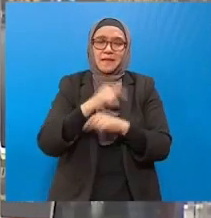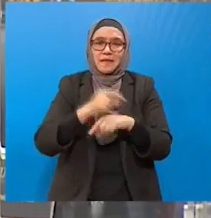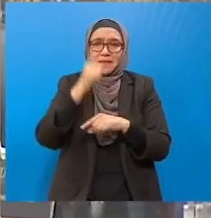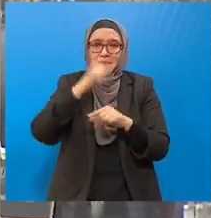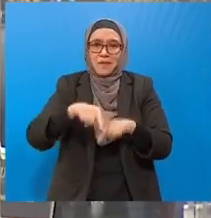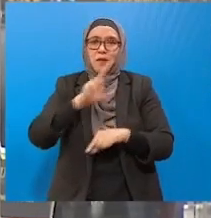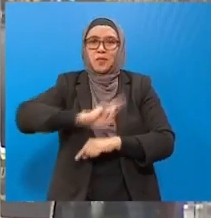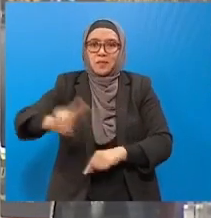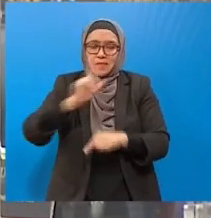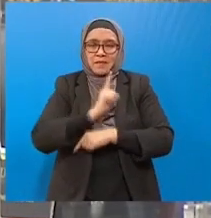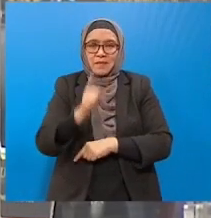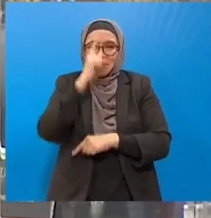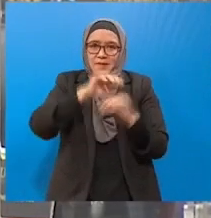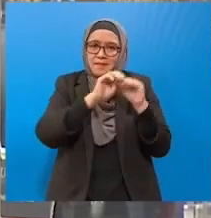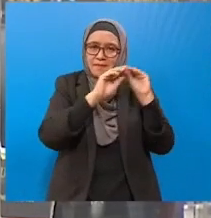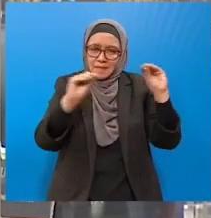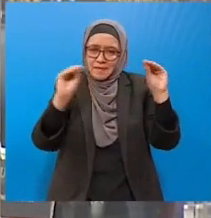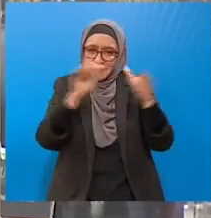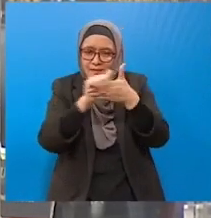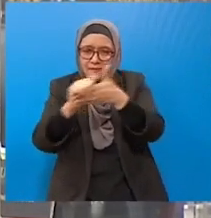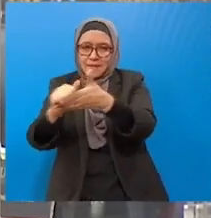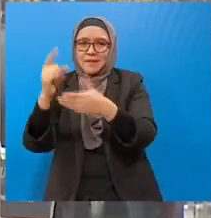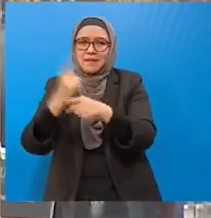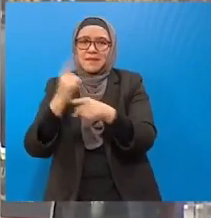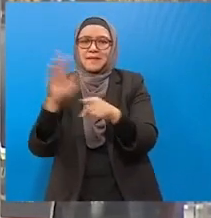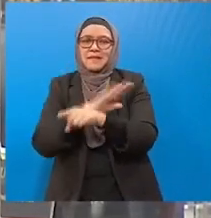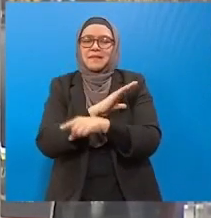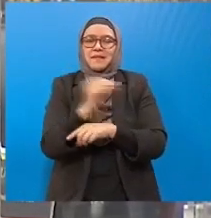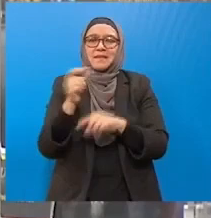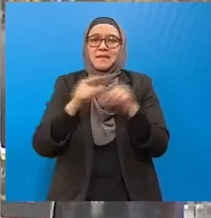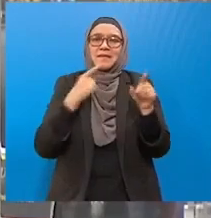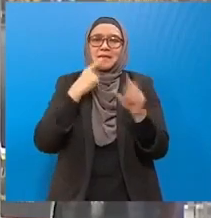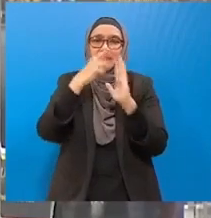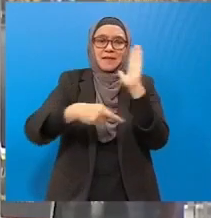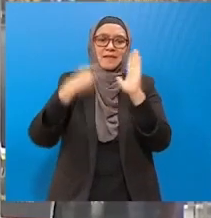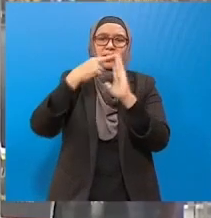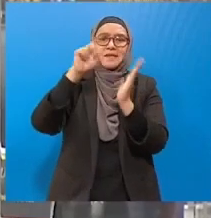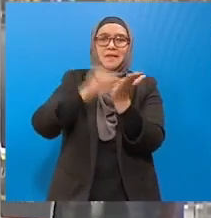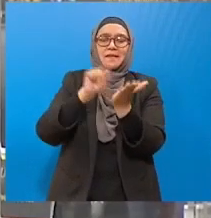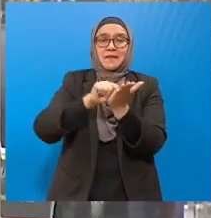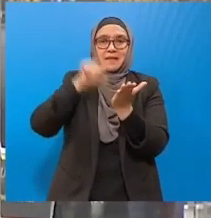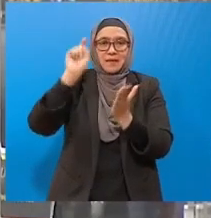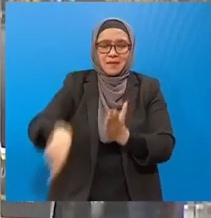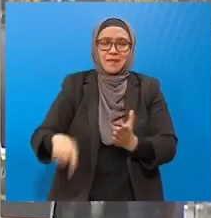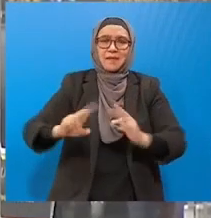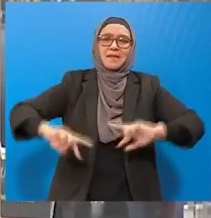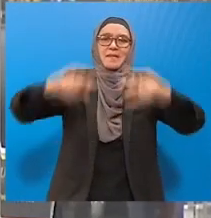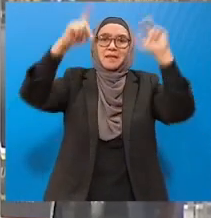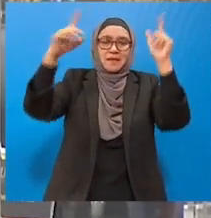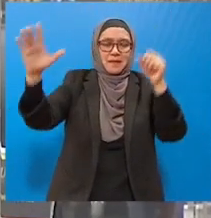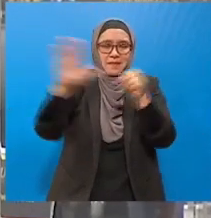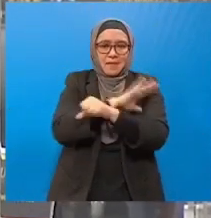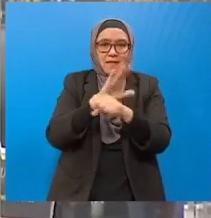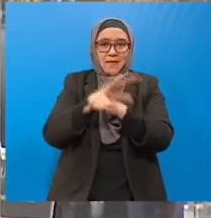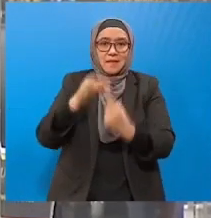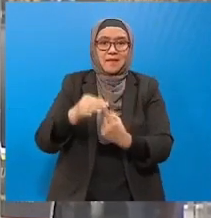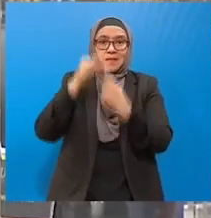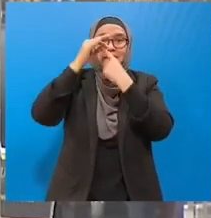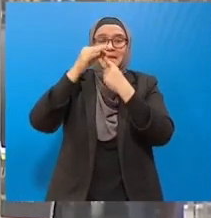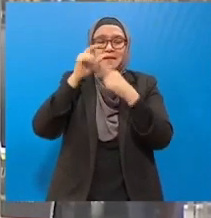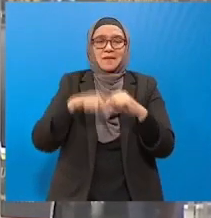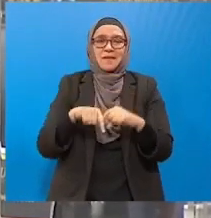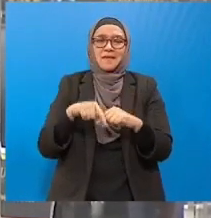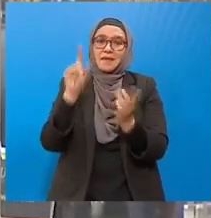ialah peranan media harus dipertimbangkan sebelumnya bagi menangani Serangan yang berterusan terutama di media sosial selain selain